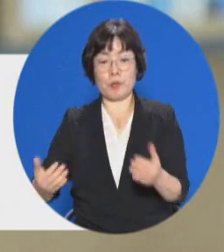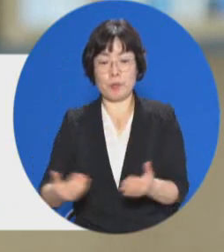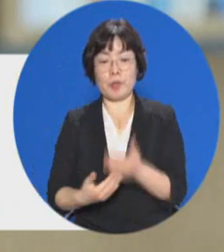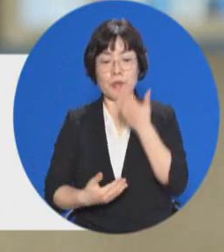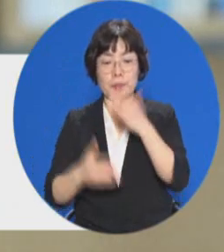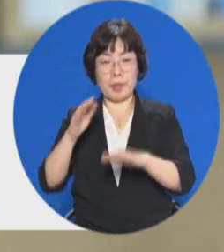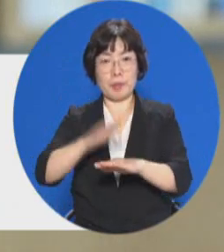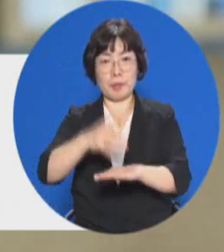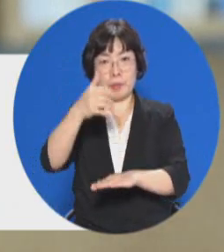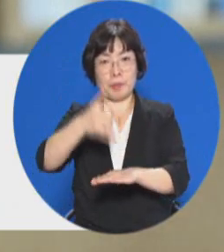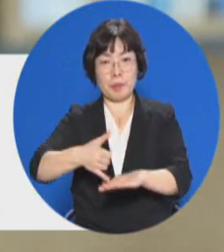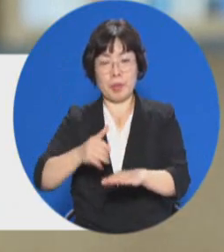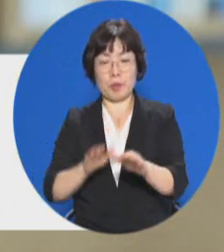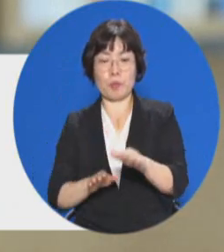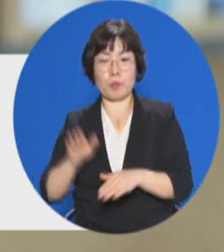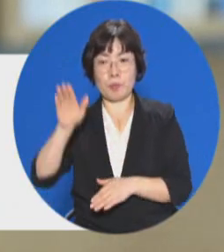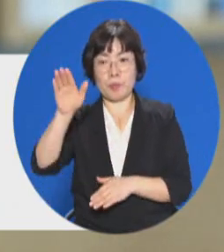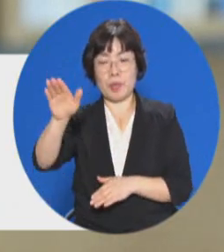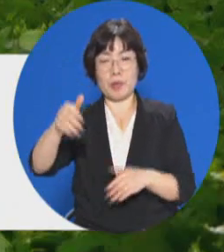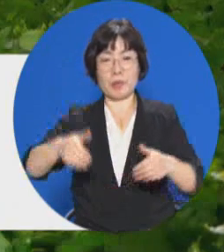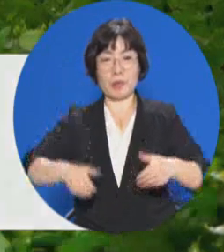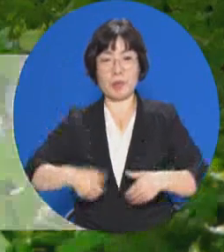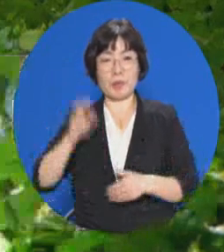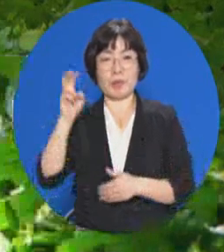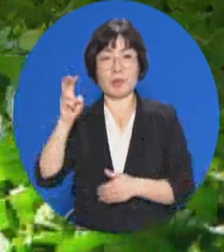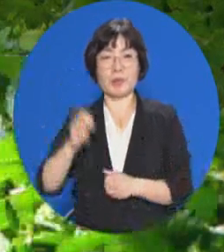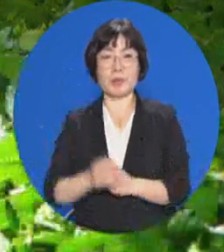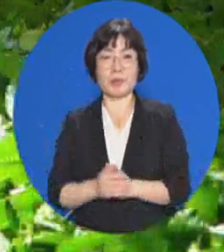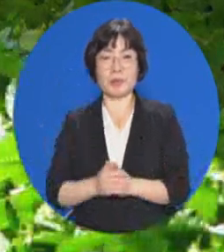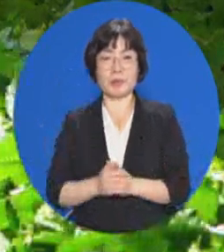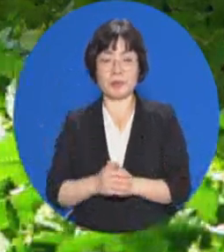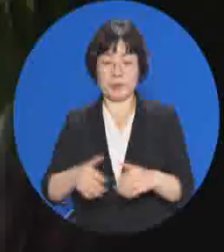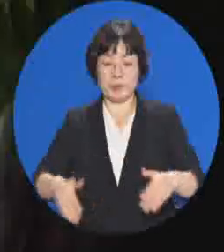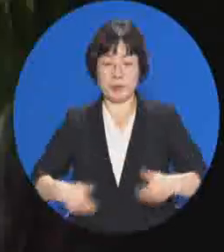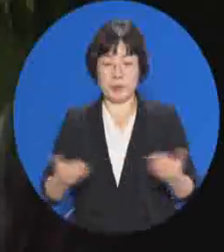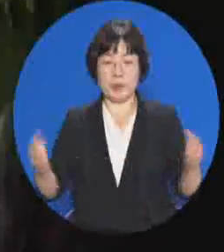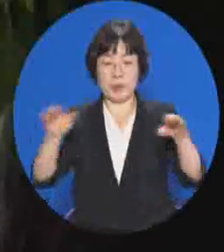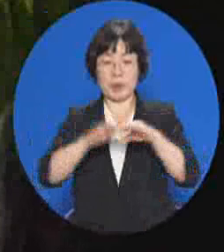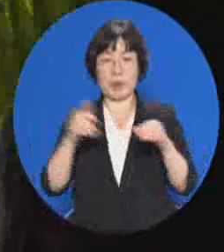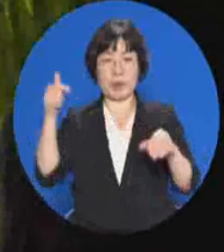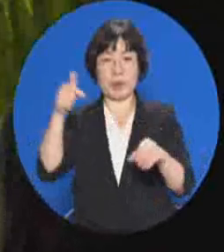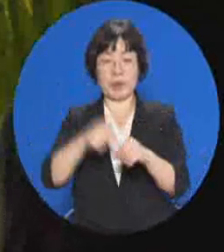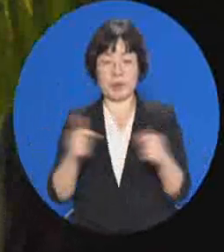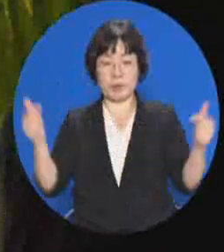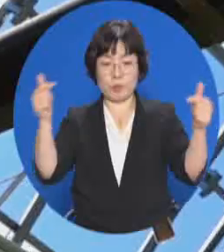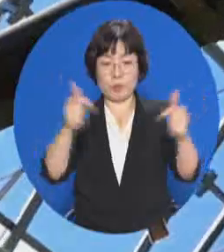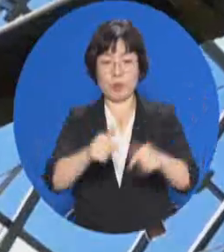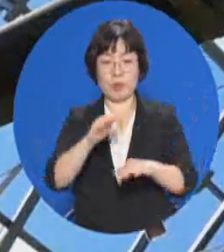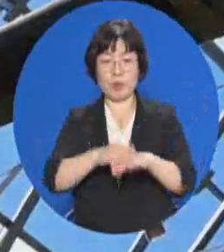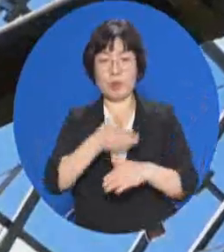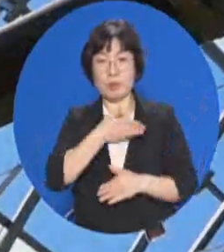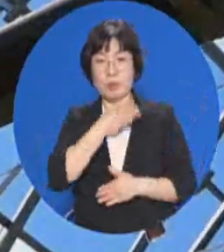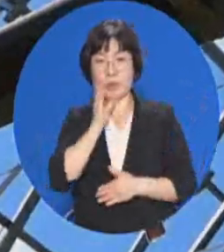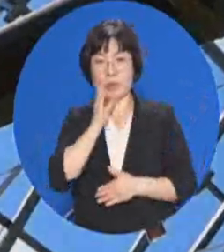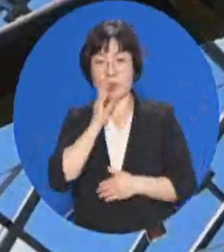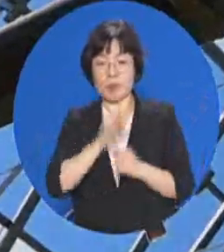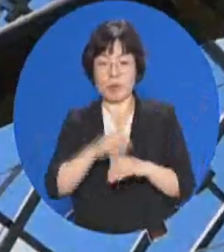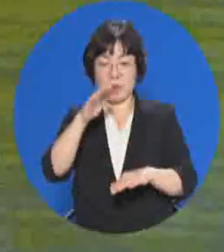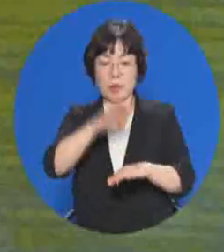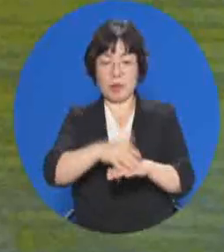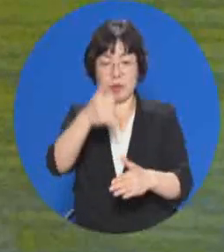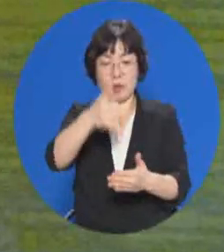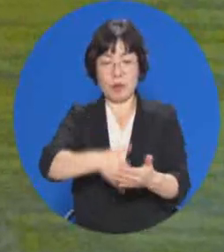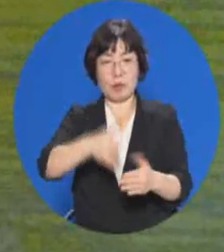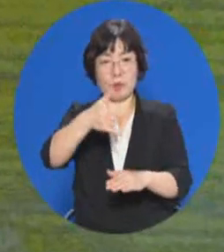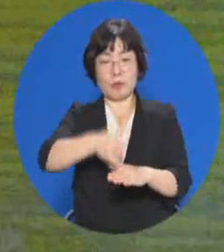농업에 더 도약할 필요가 있다고 보고 있습니다. 온실가스 저감과 농촌 고령화 등 우리 농업이 처한 문제를